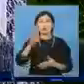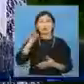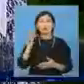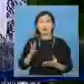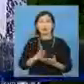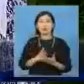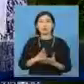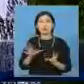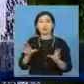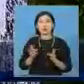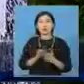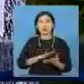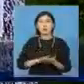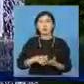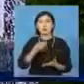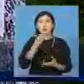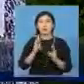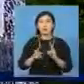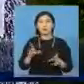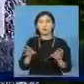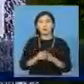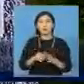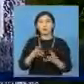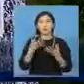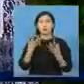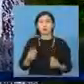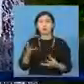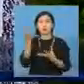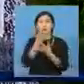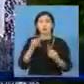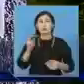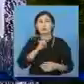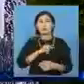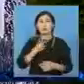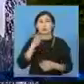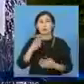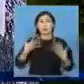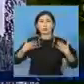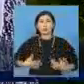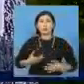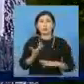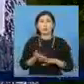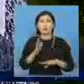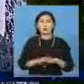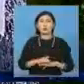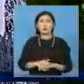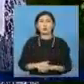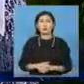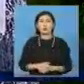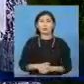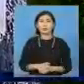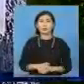медсестралар, ана пол жуып, мына тамақ пісіретінге дейін түнімен жүретін, үстінде киімдерін көріп отырсыздар ғой, етігін де шешпейді,